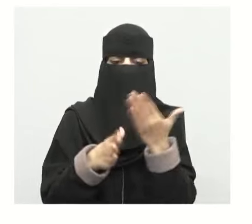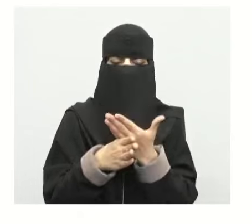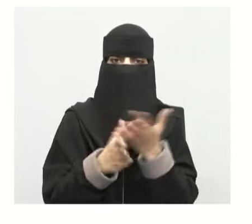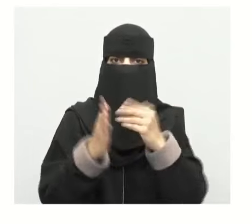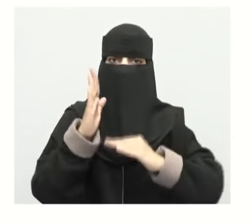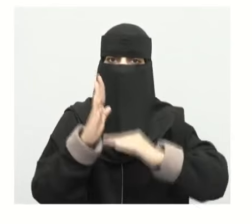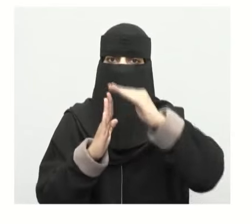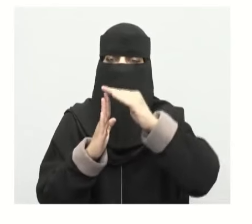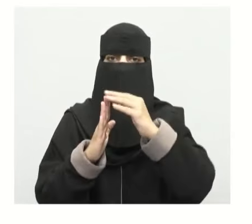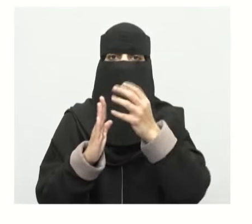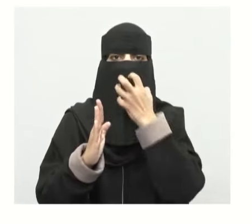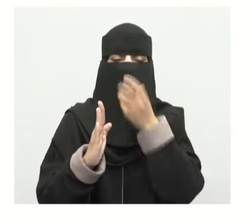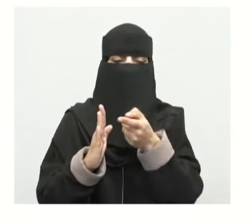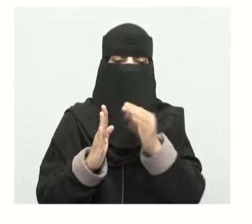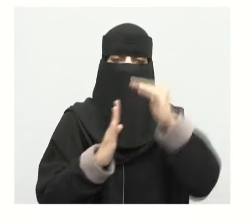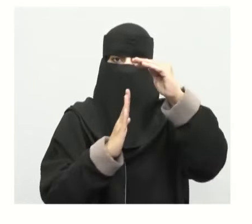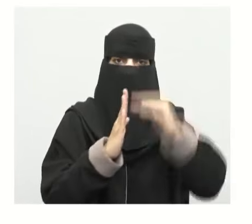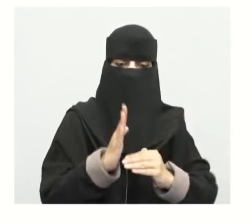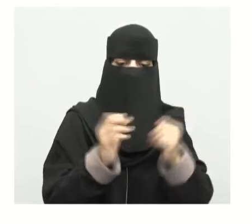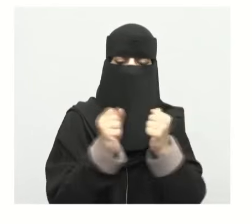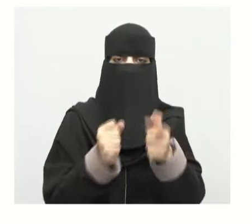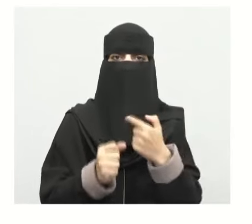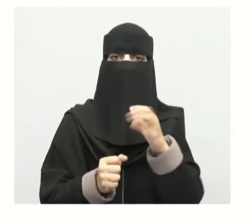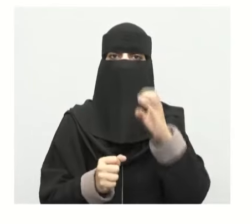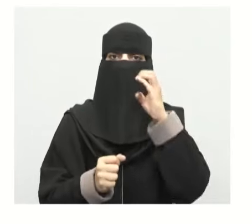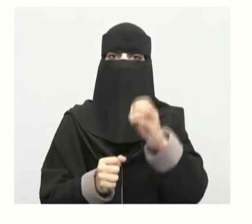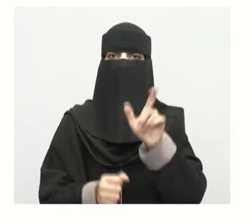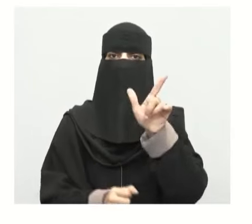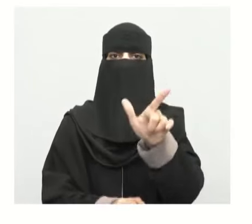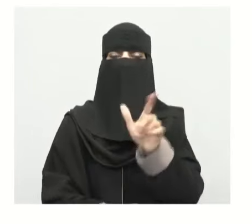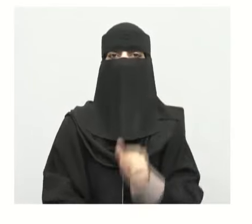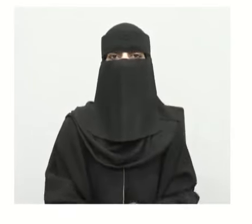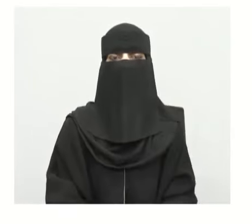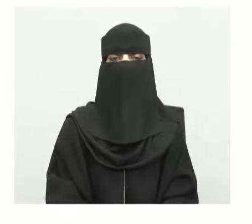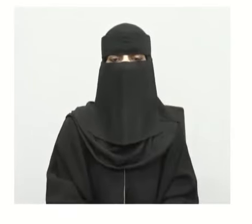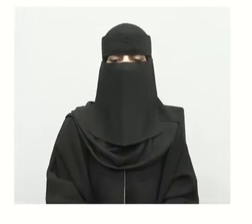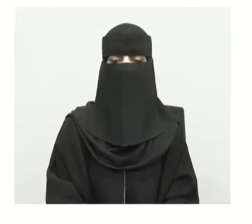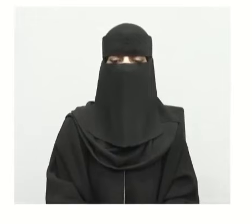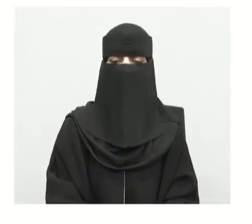الحراره او شده البروده اجابه صحيحه